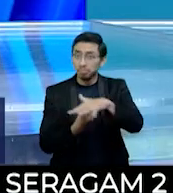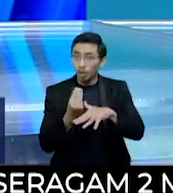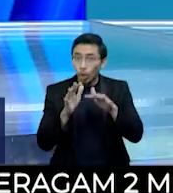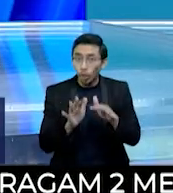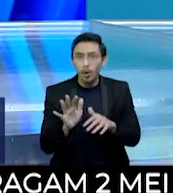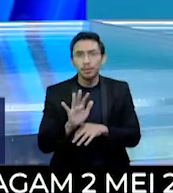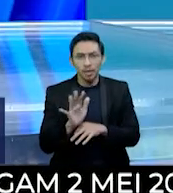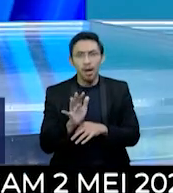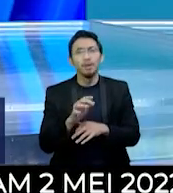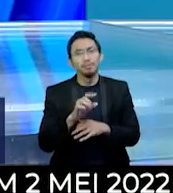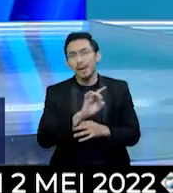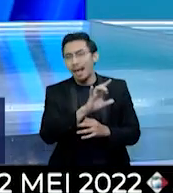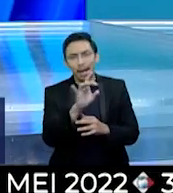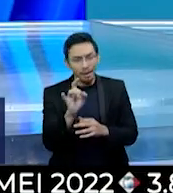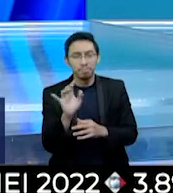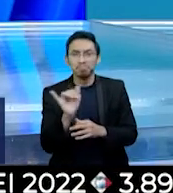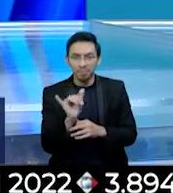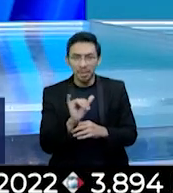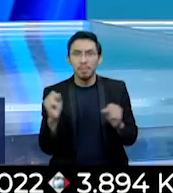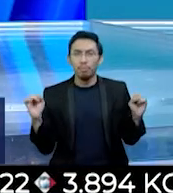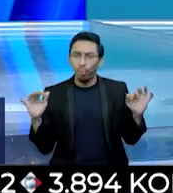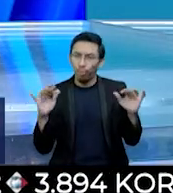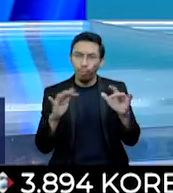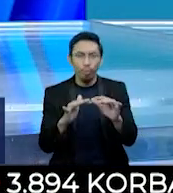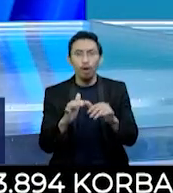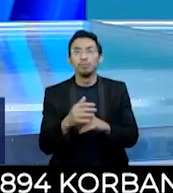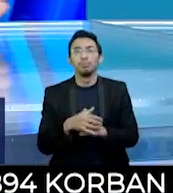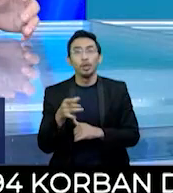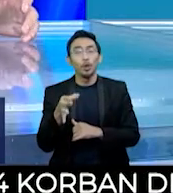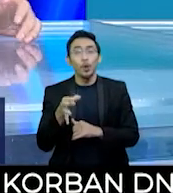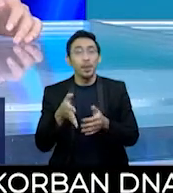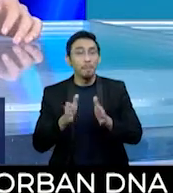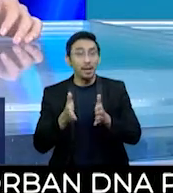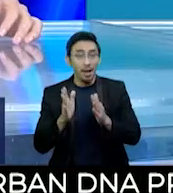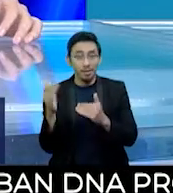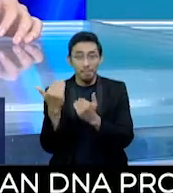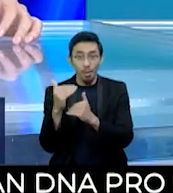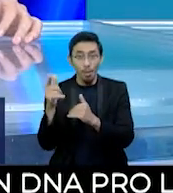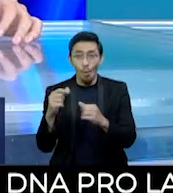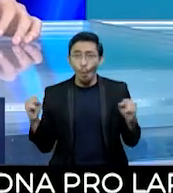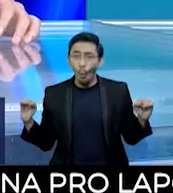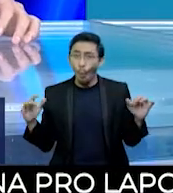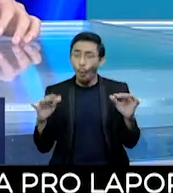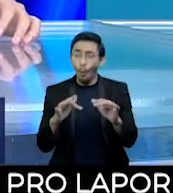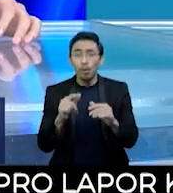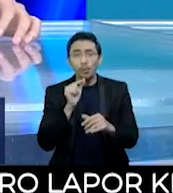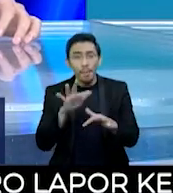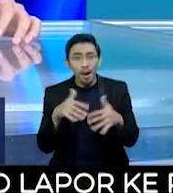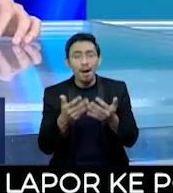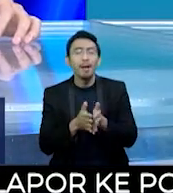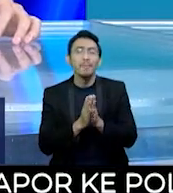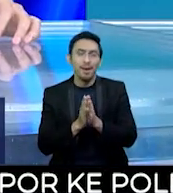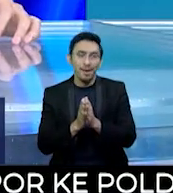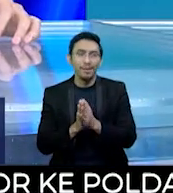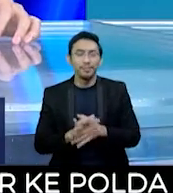hanya di Jabodetabek, di daerah, pusat perbelanjaan juga dipadati pengunjung, seperti di kota Medan, di mana mal dipadati warga yang berburu